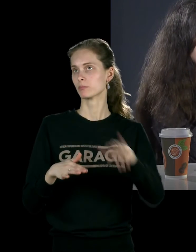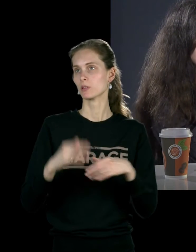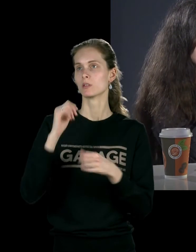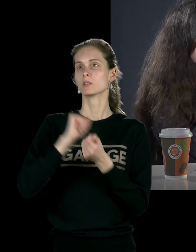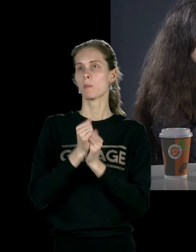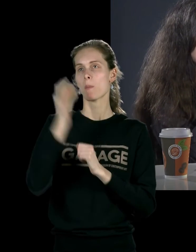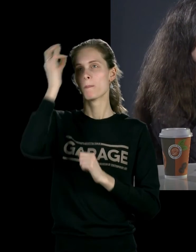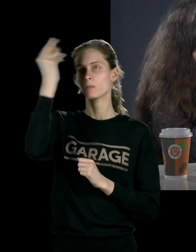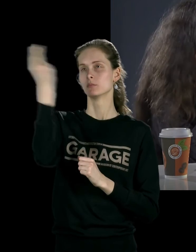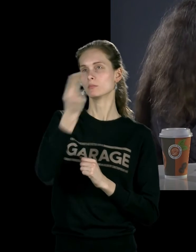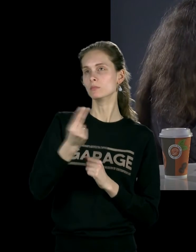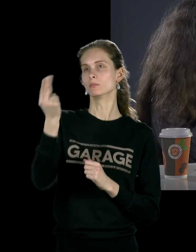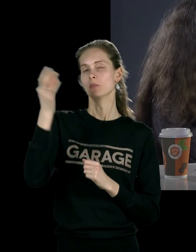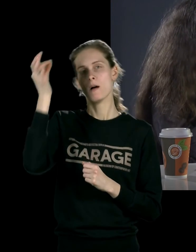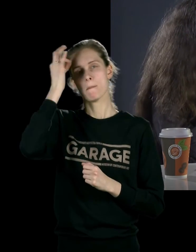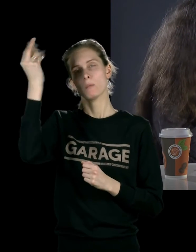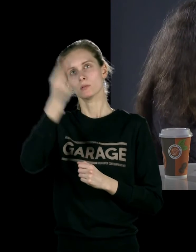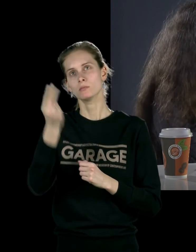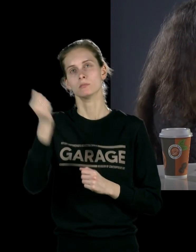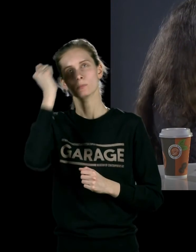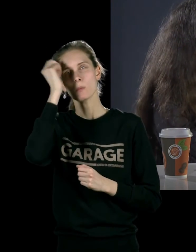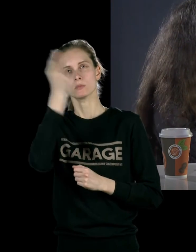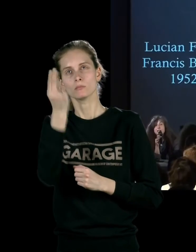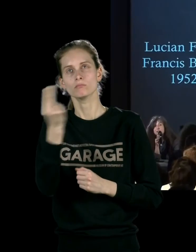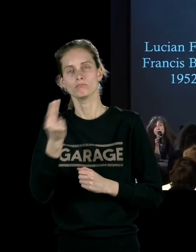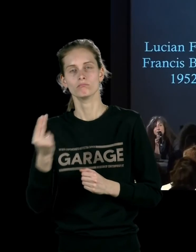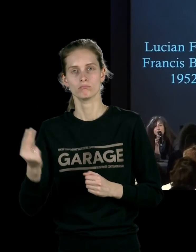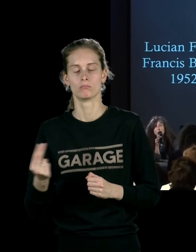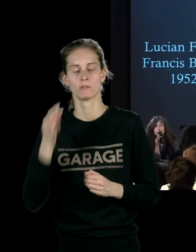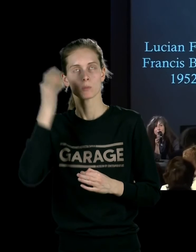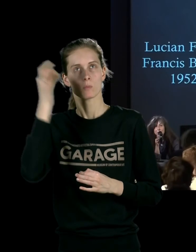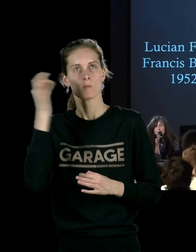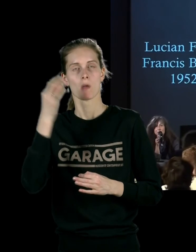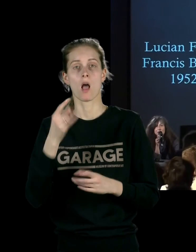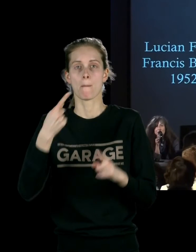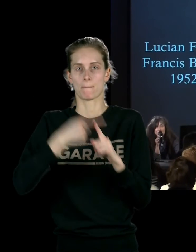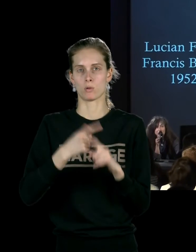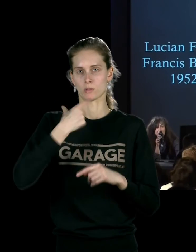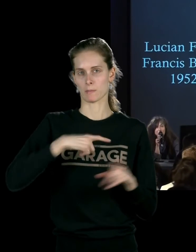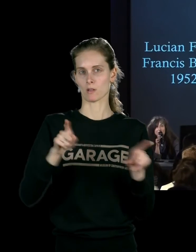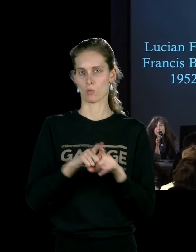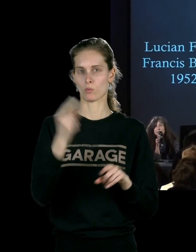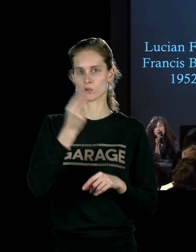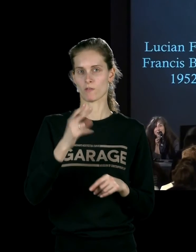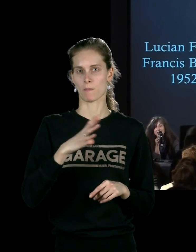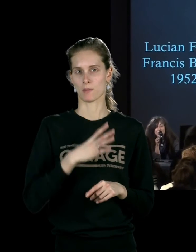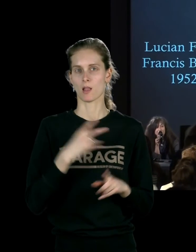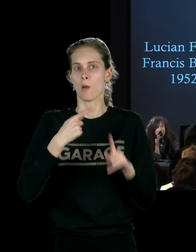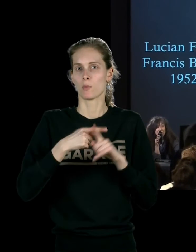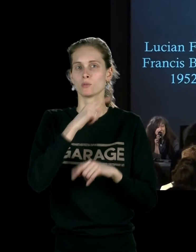их лица. И опять-таки интересно. И рисовал себя. Ну, это, собственно говоря, как Люсьен